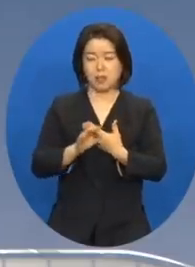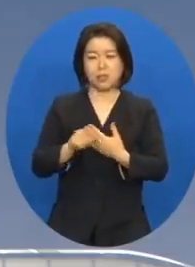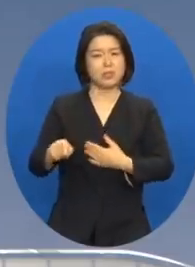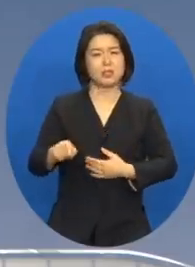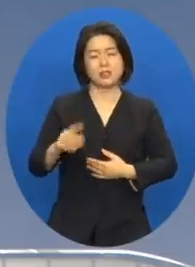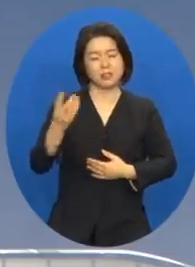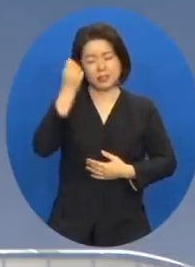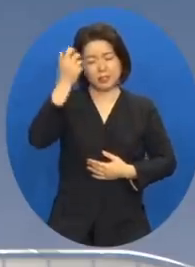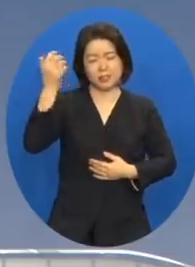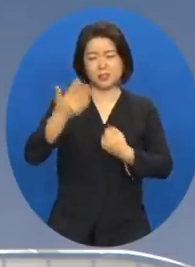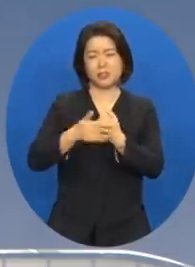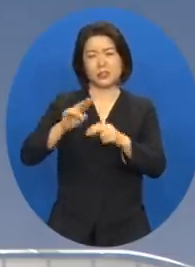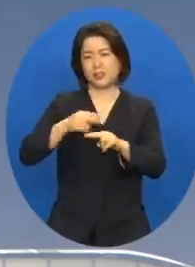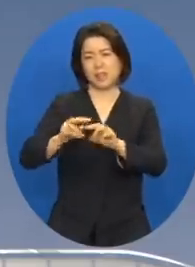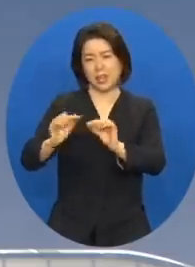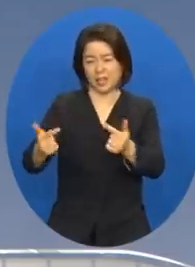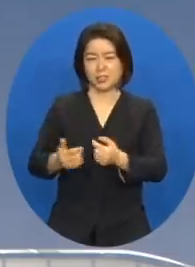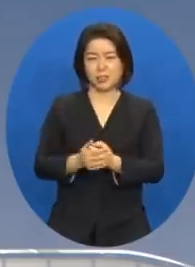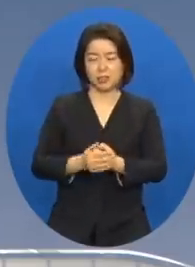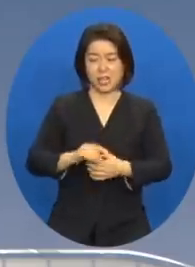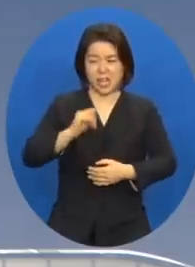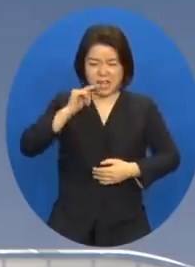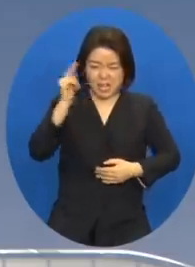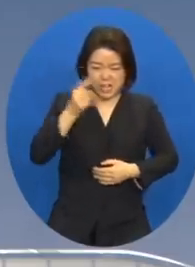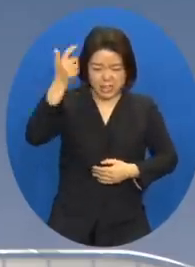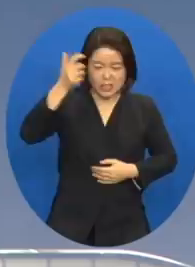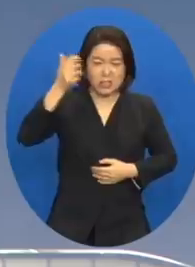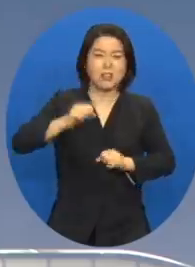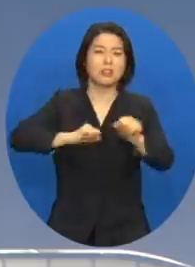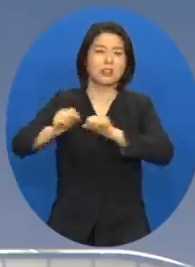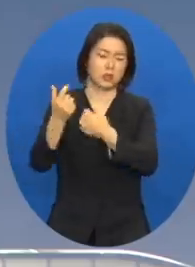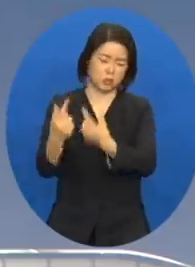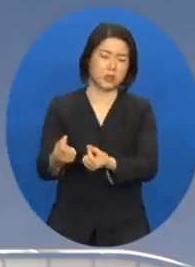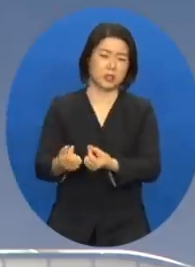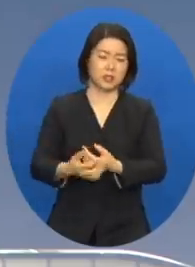아닙니다. 악한 영이 역사한